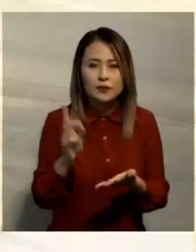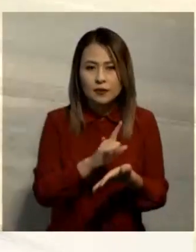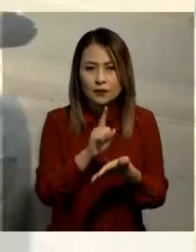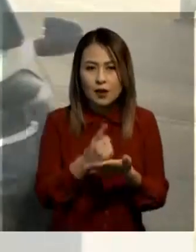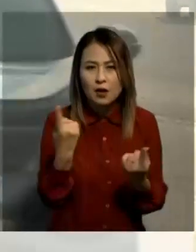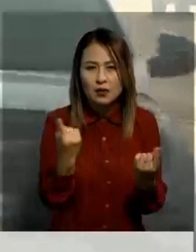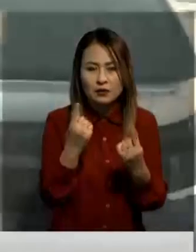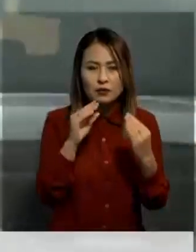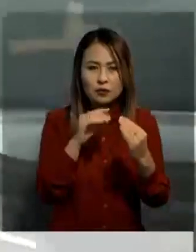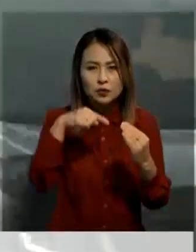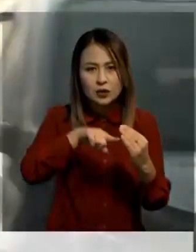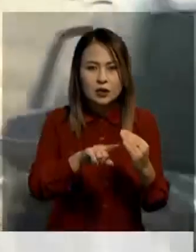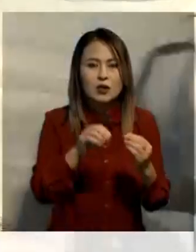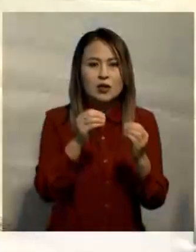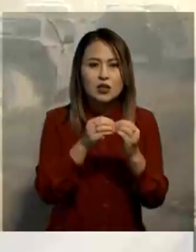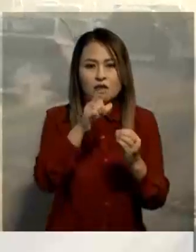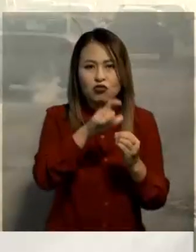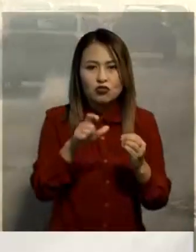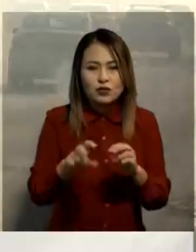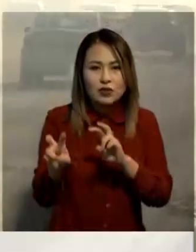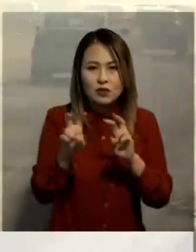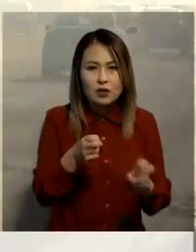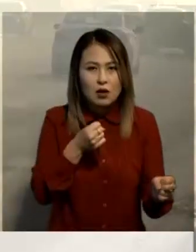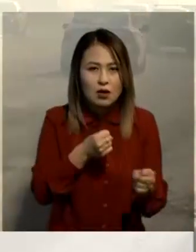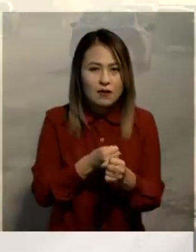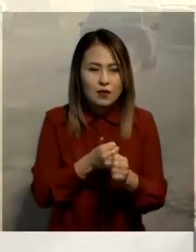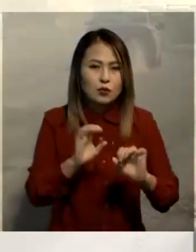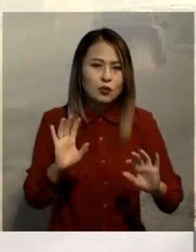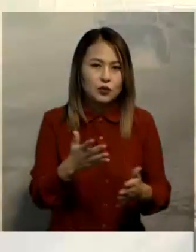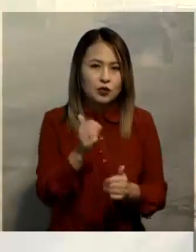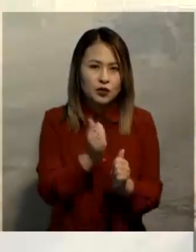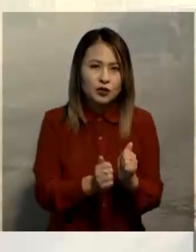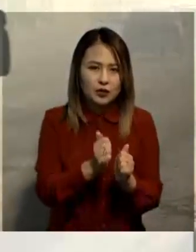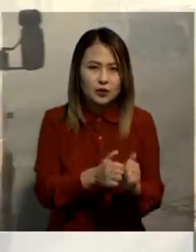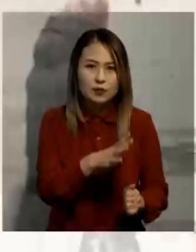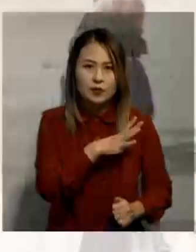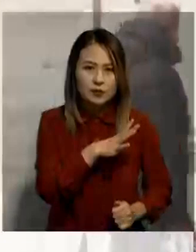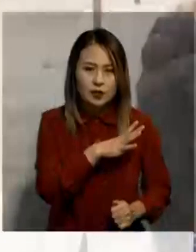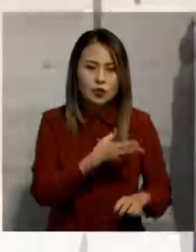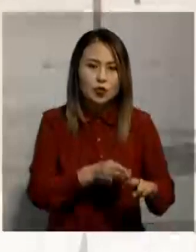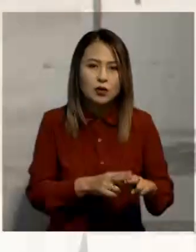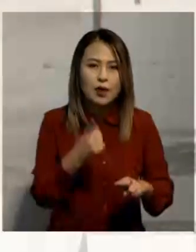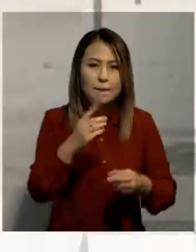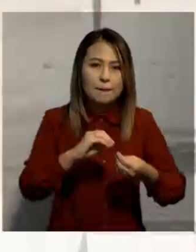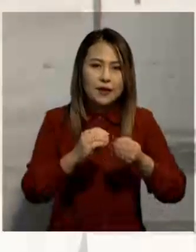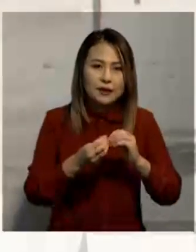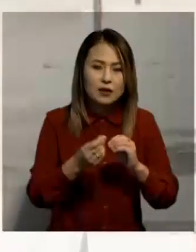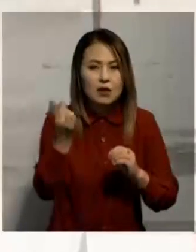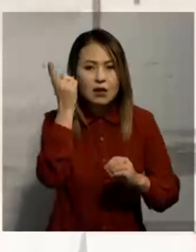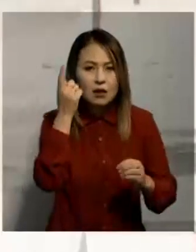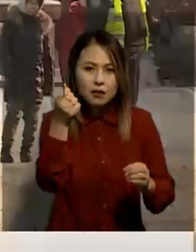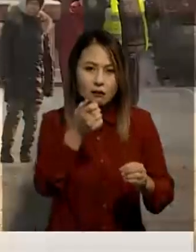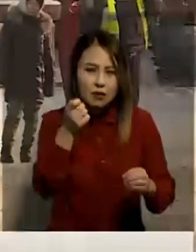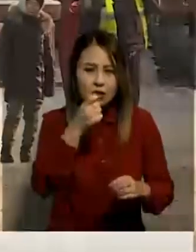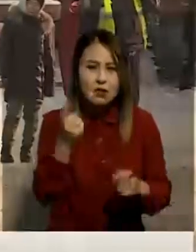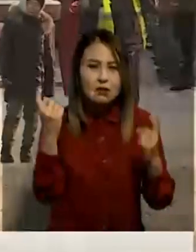жеңіл машинада ондаған адамның сығылысып отырып, апатқа ұшыраған жағдайлары да жиі кездеседі дейді мамандар. Тағы бір мәселе, қолда ұялы телефон,